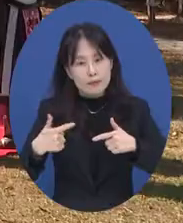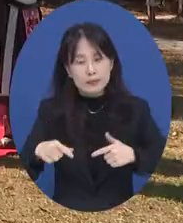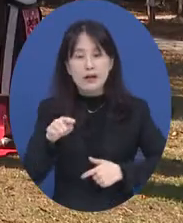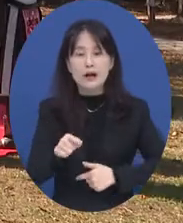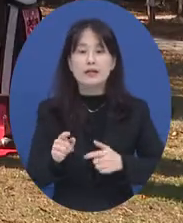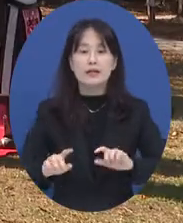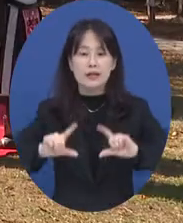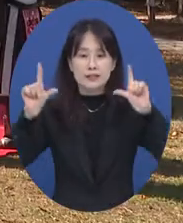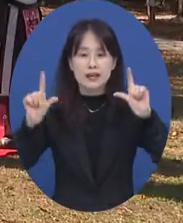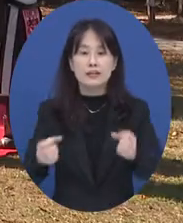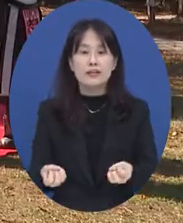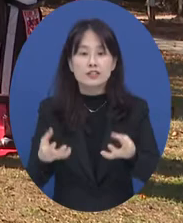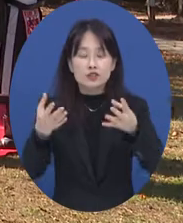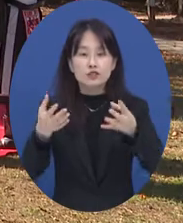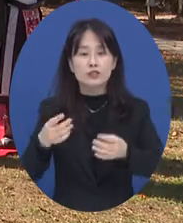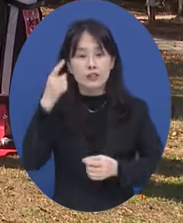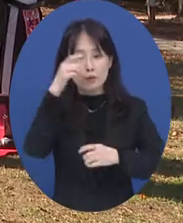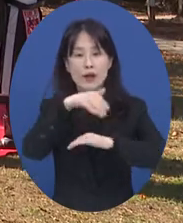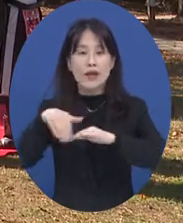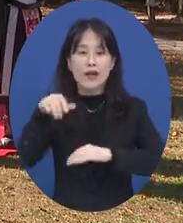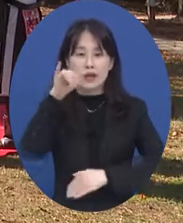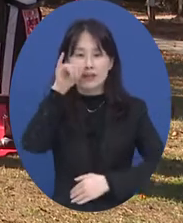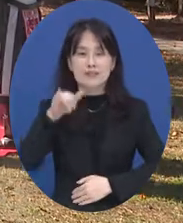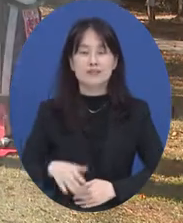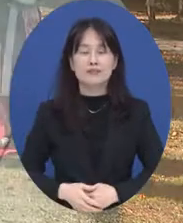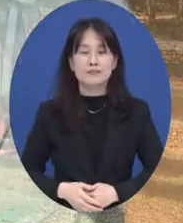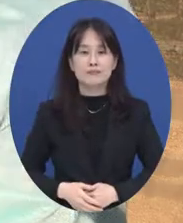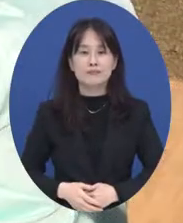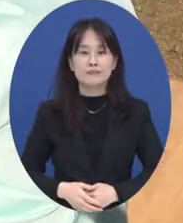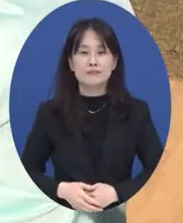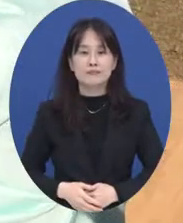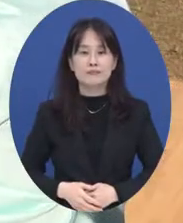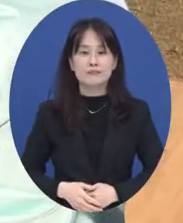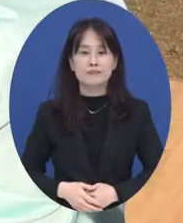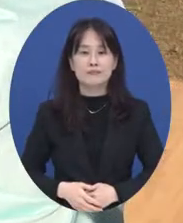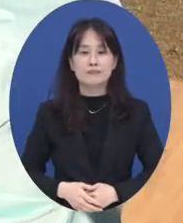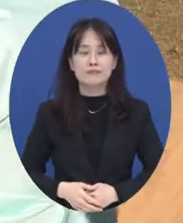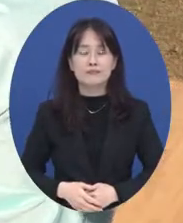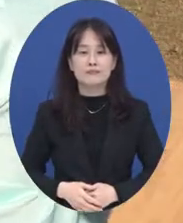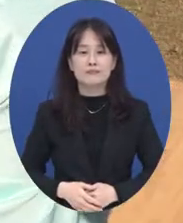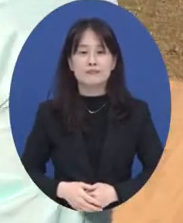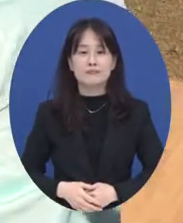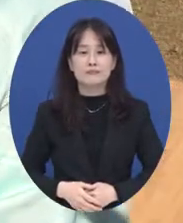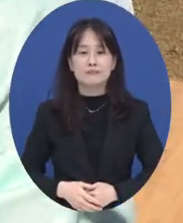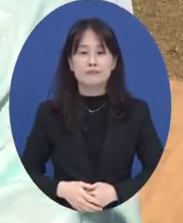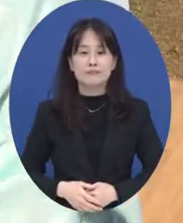날에 도예인 예술제를 열 계획입니다. 경기 CCTV 최창순입니다.